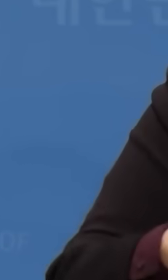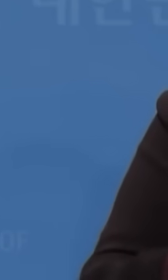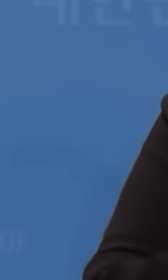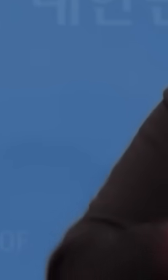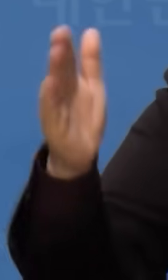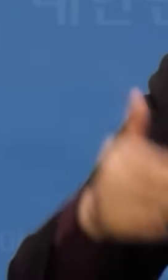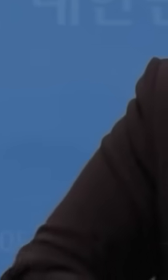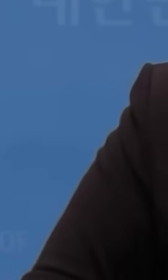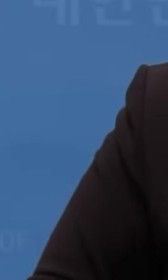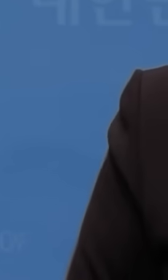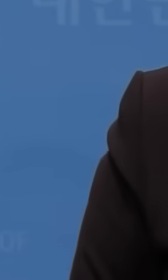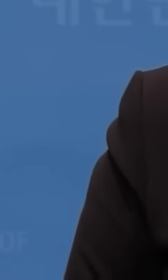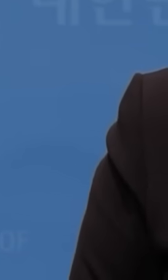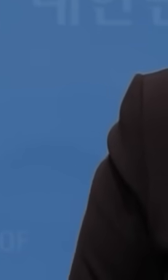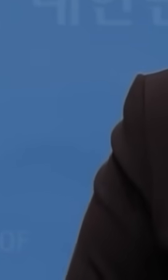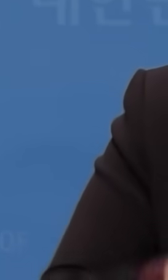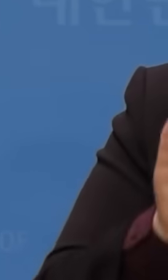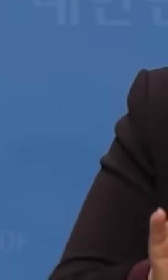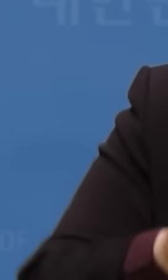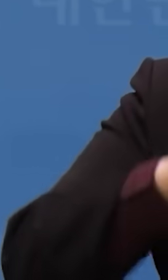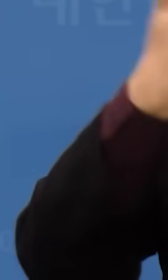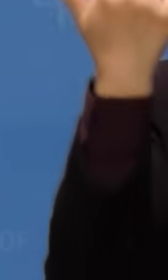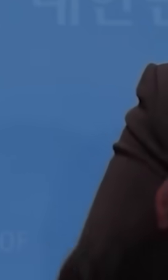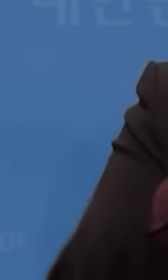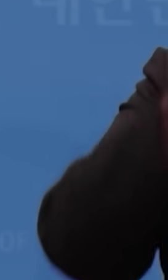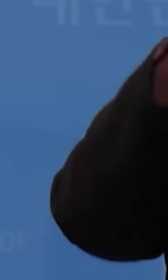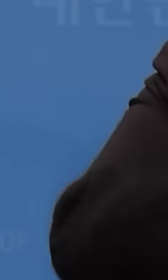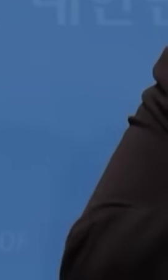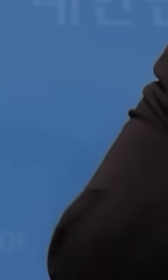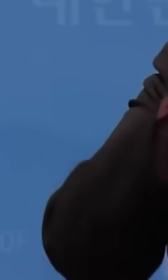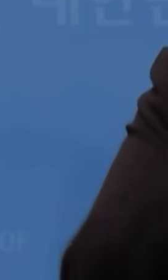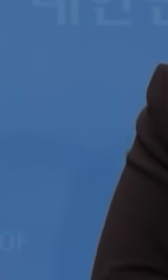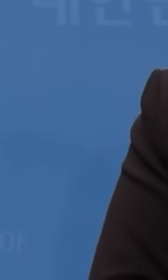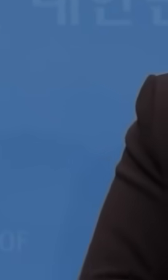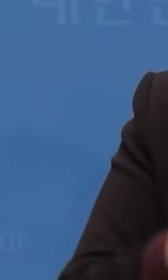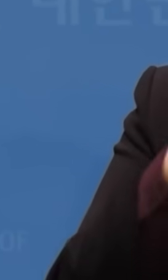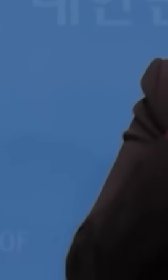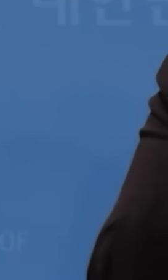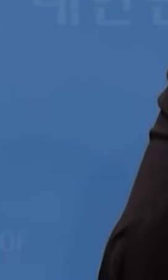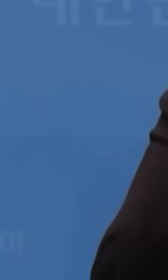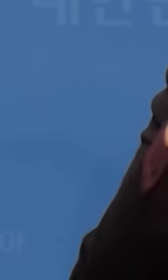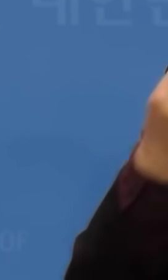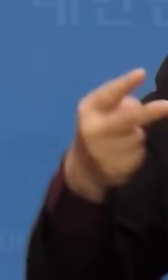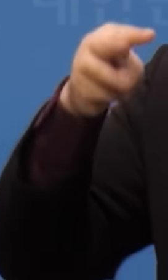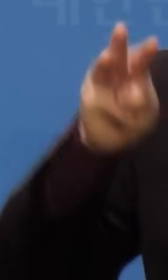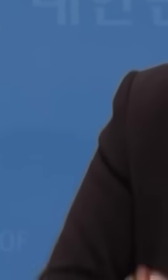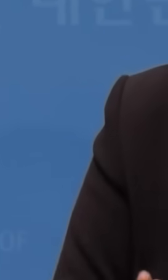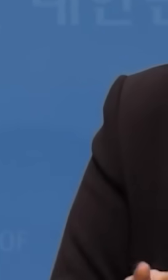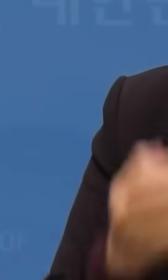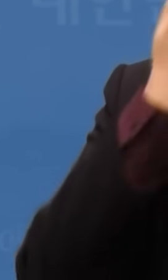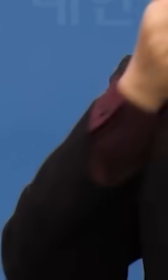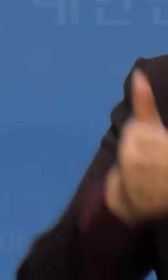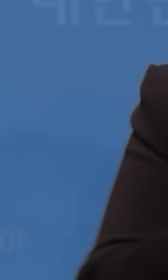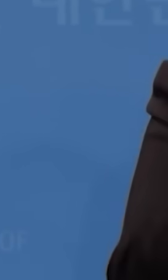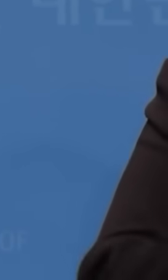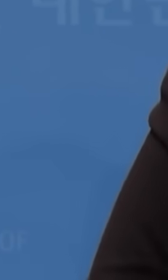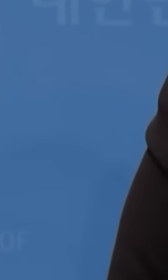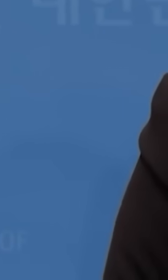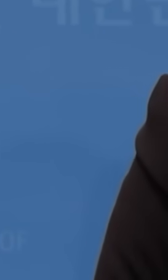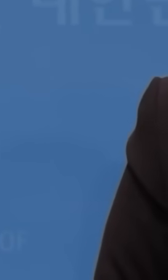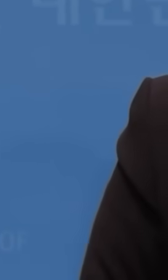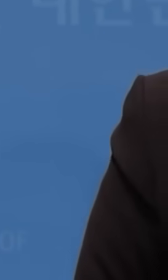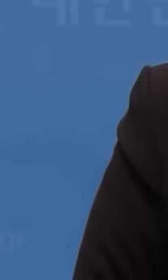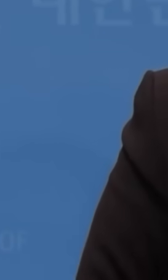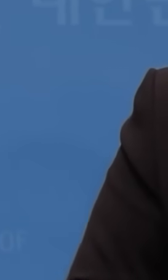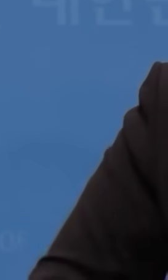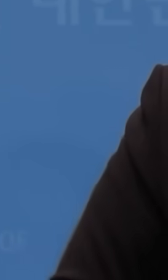이번 총선에서 전체 의원의 절반을 차지하는 서울, 인천, 경기 지역이